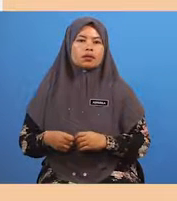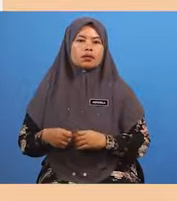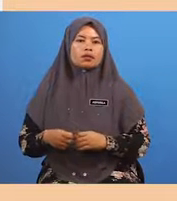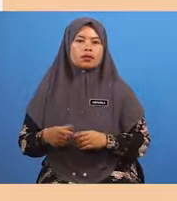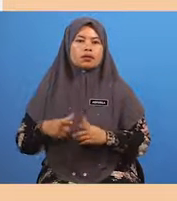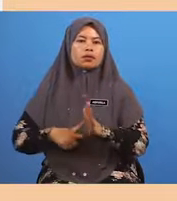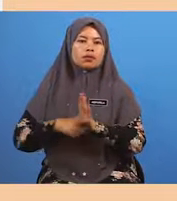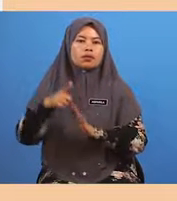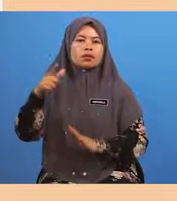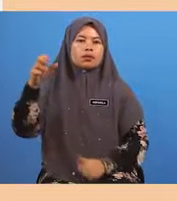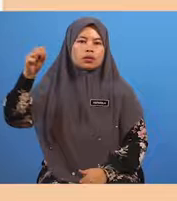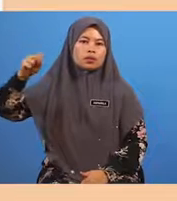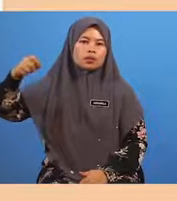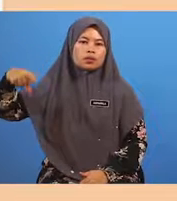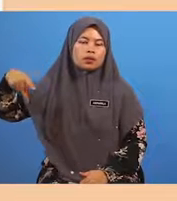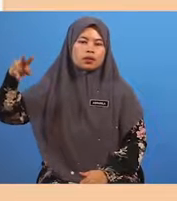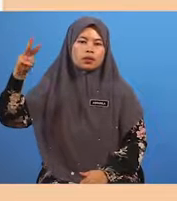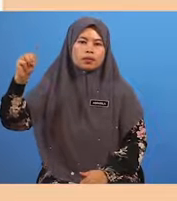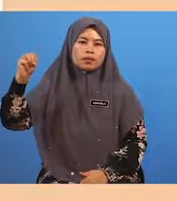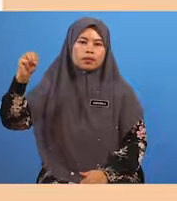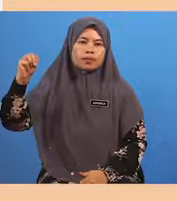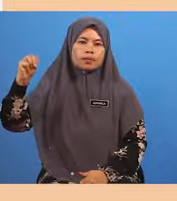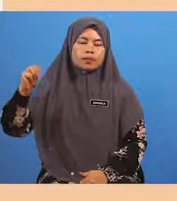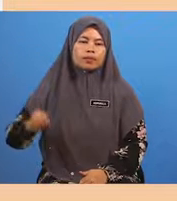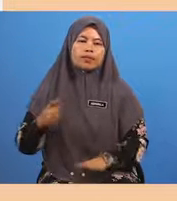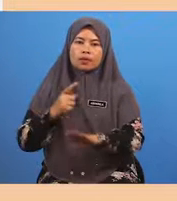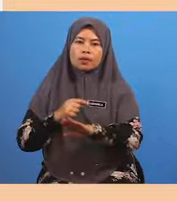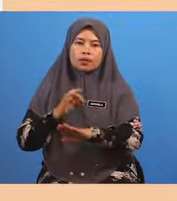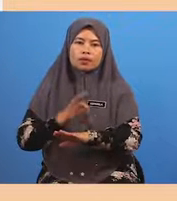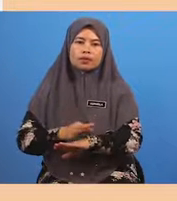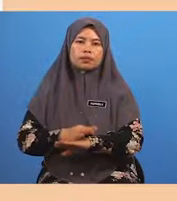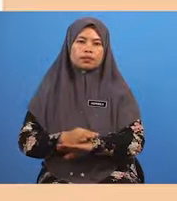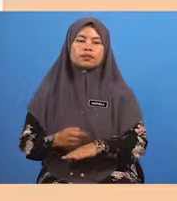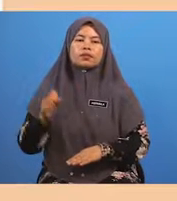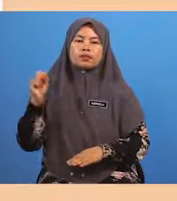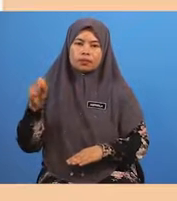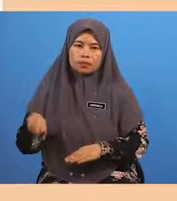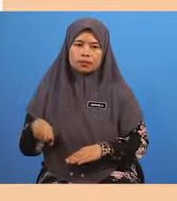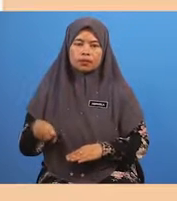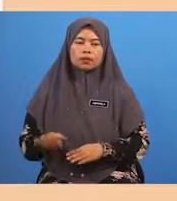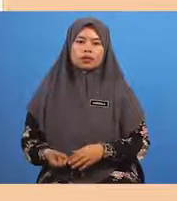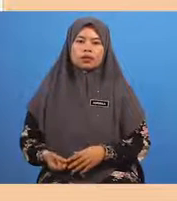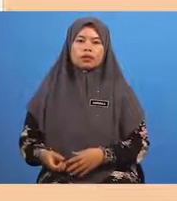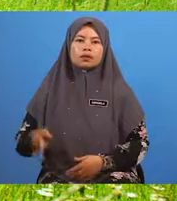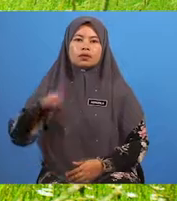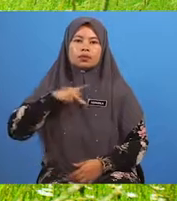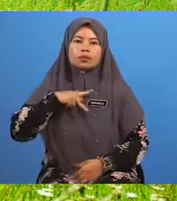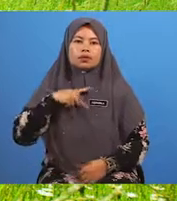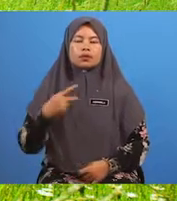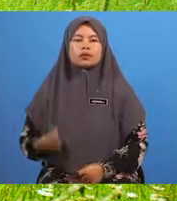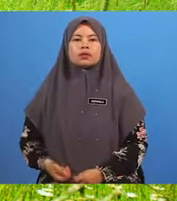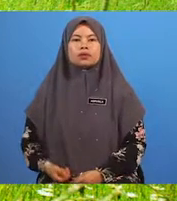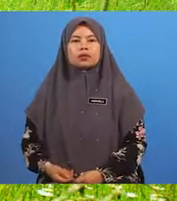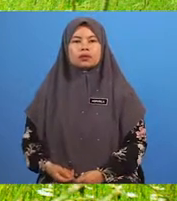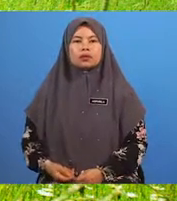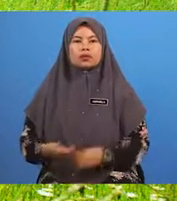Malaysia atau SPM. Maka jam ini berhak dimiliki oleh Ibrahim kerana Encik Ali telah